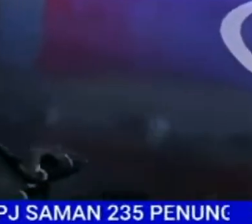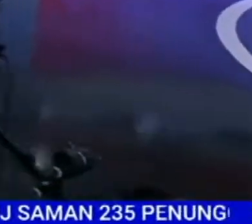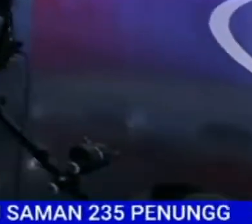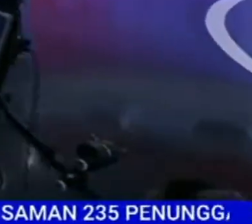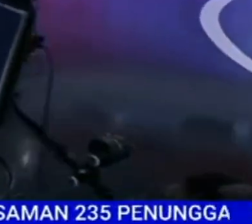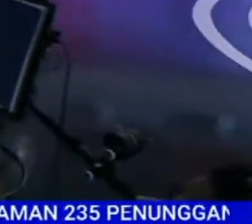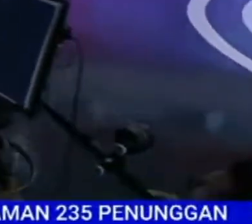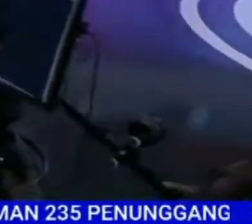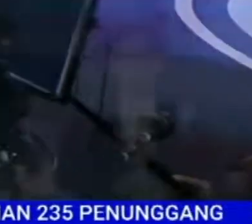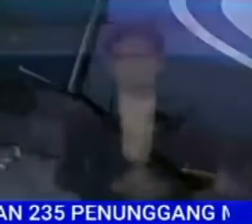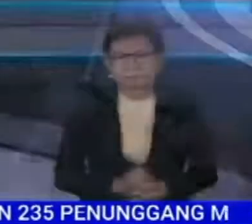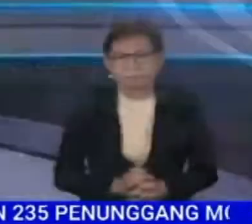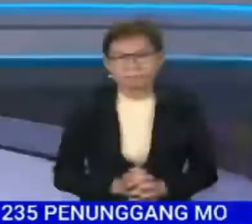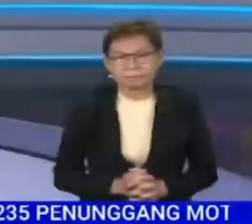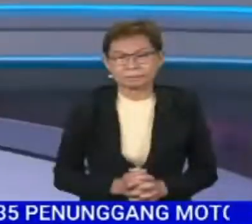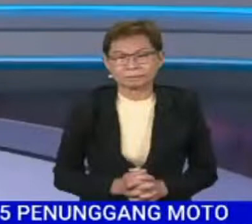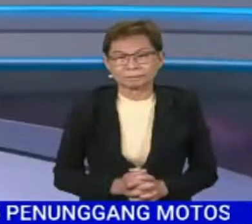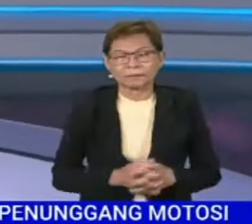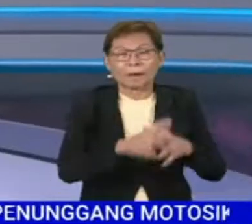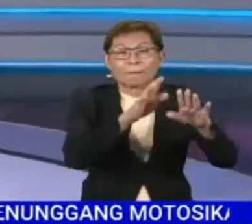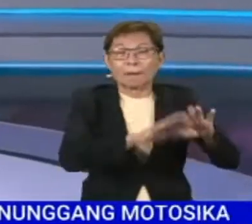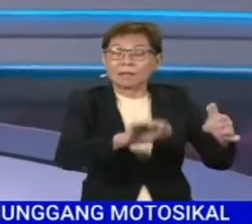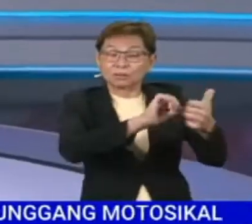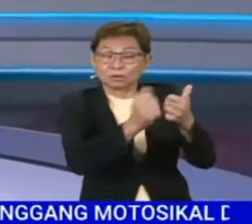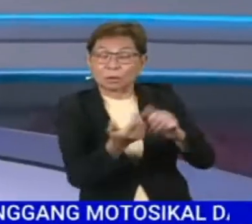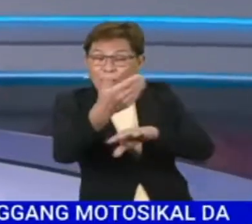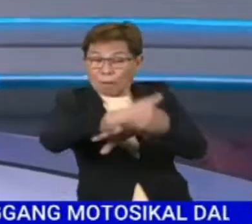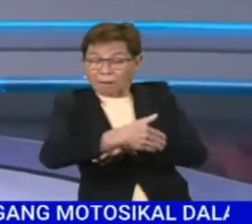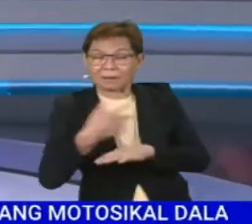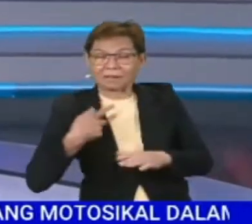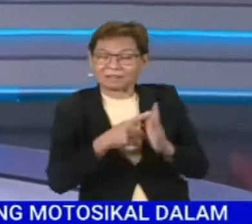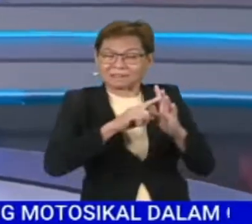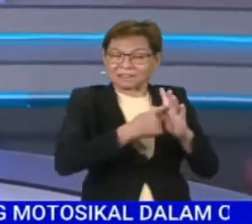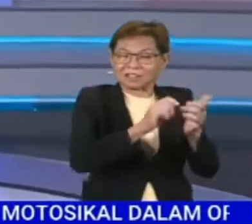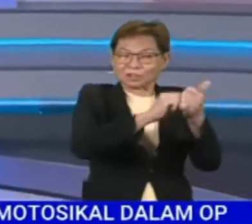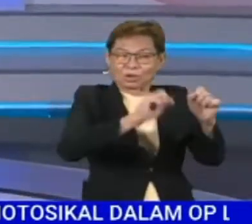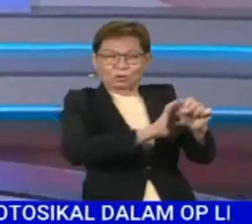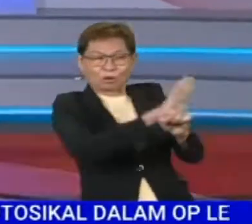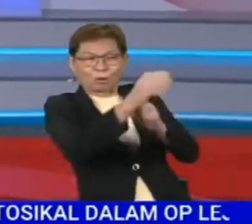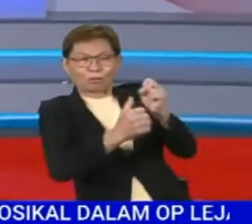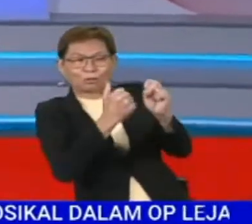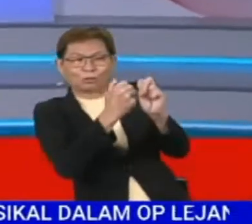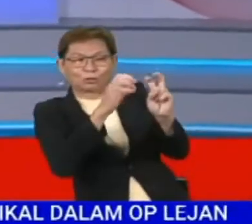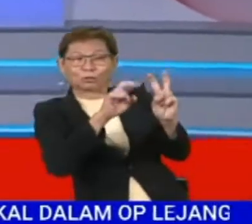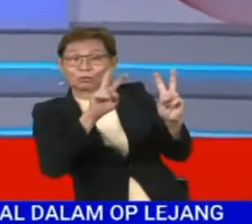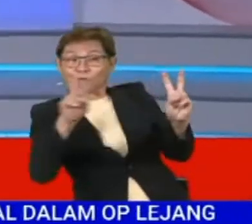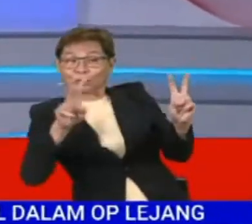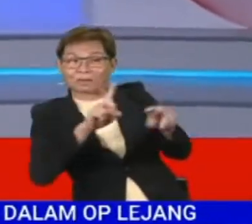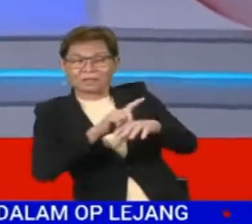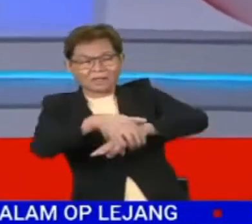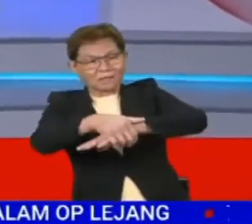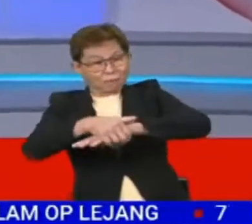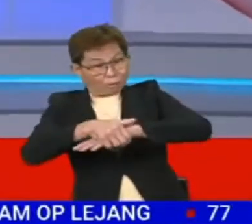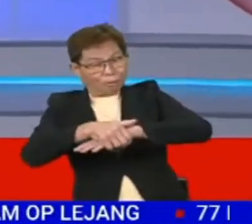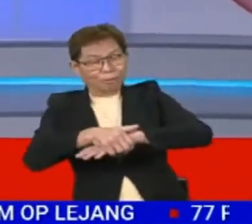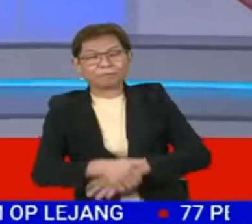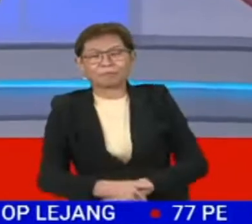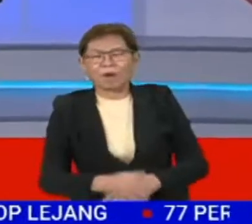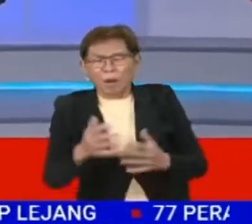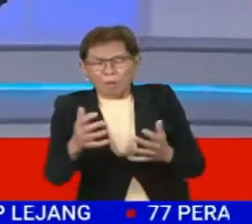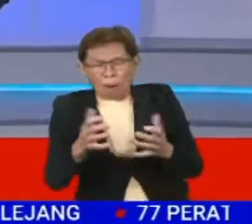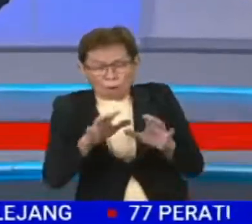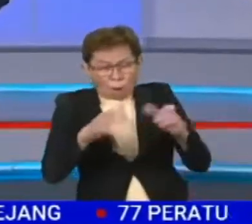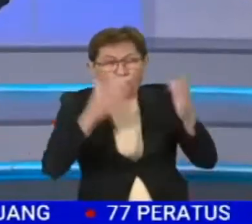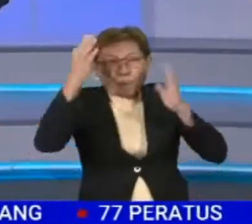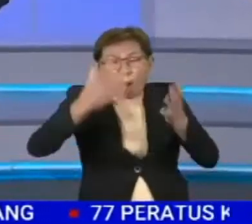saya Syariah Islam dalam Edition Malam ini kita menekan dengan isukan Commonwealth 2022 di memihak hasrat